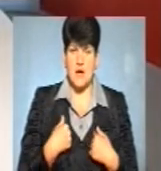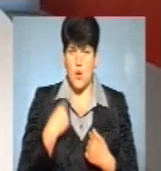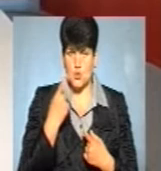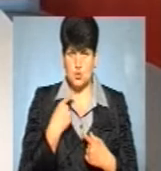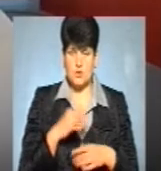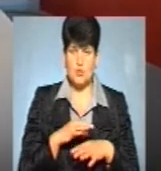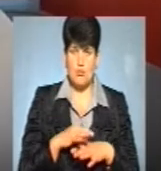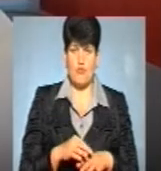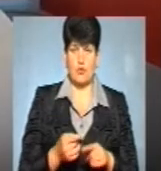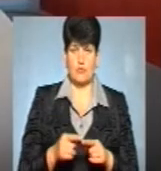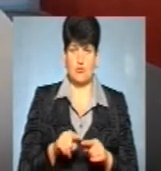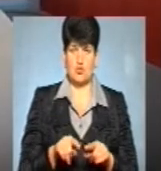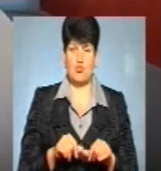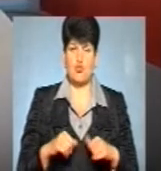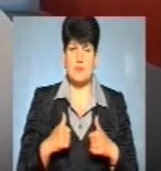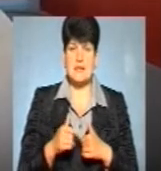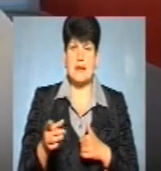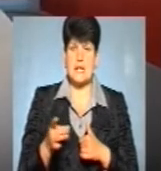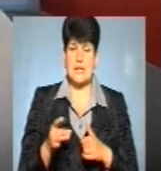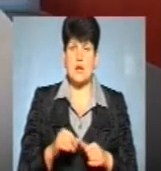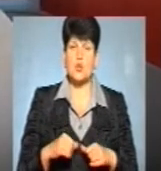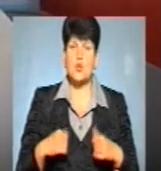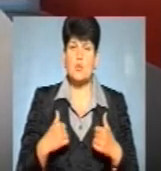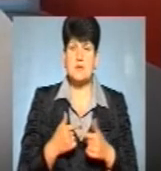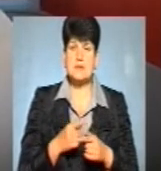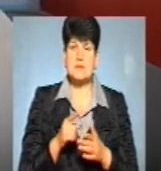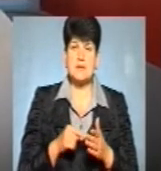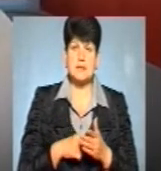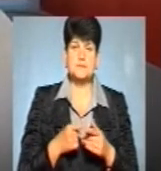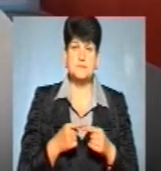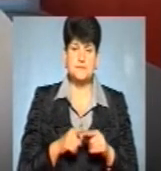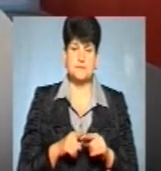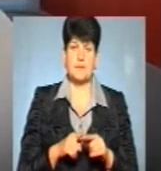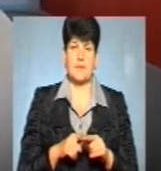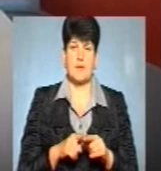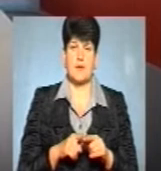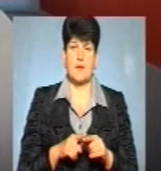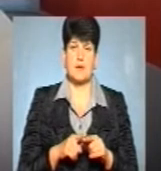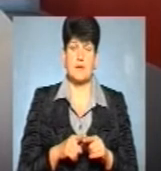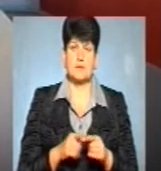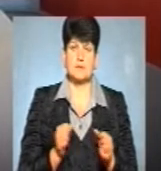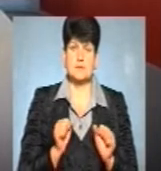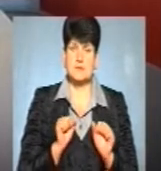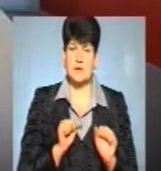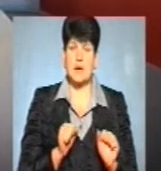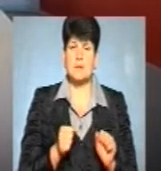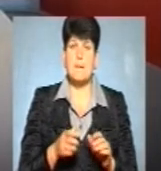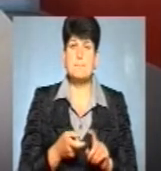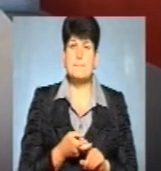проводив цю комісію, з регіональною комісією з питань техногенно-екологічної безпеки, яка була присвячена